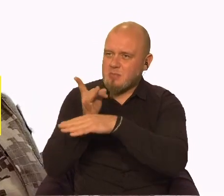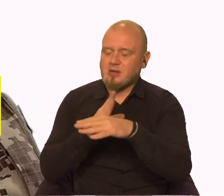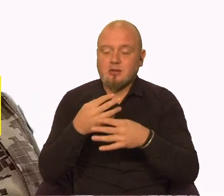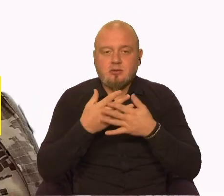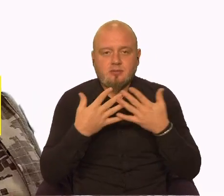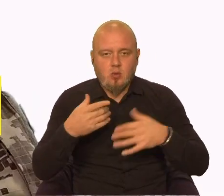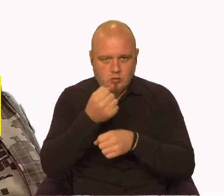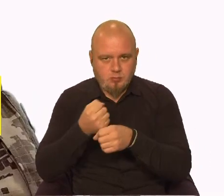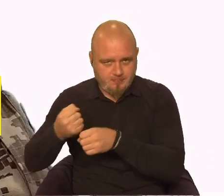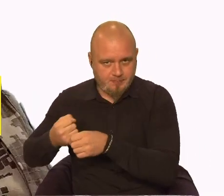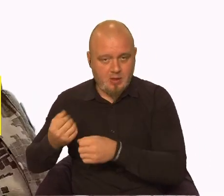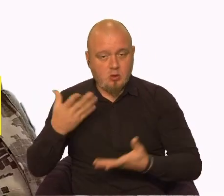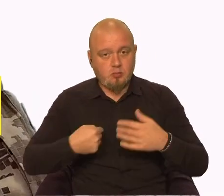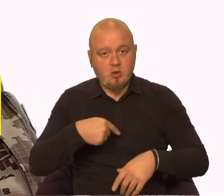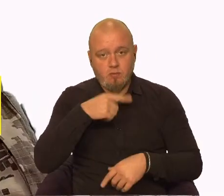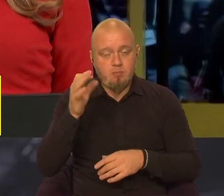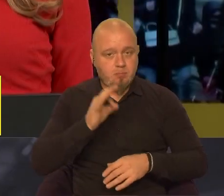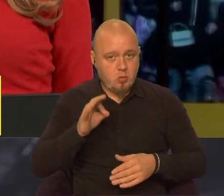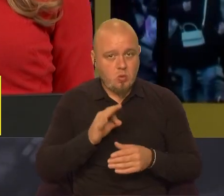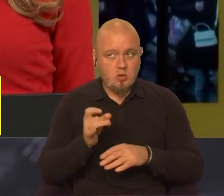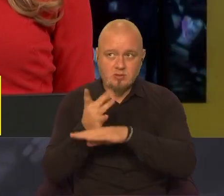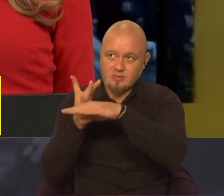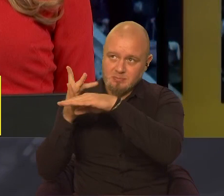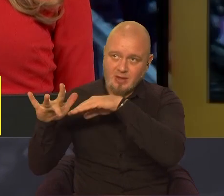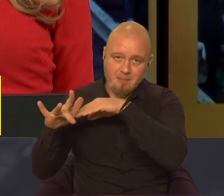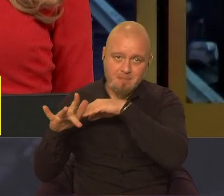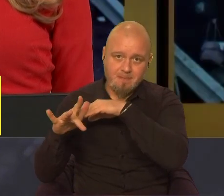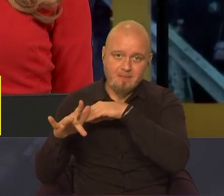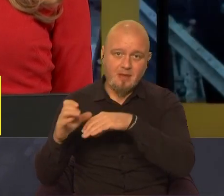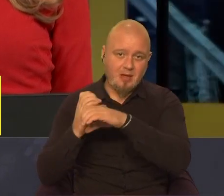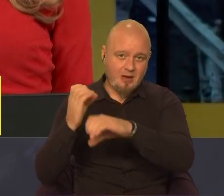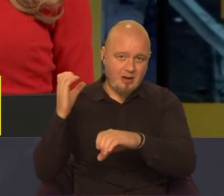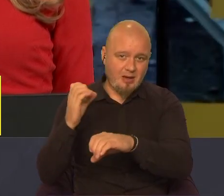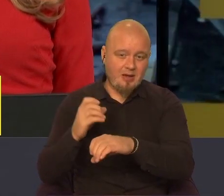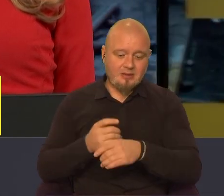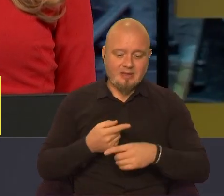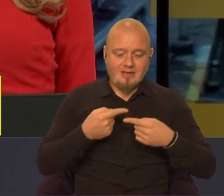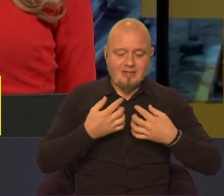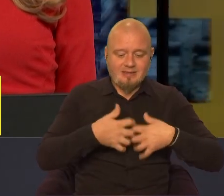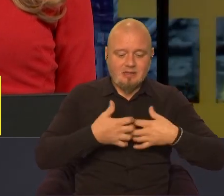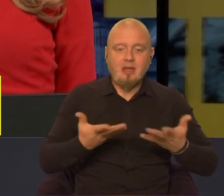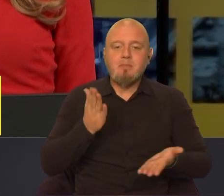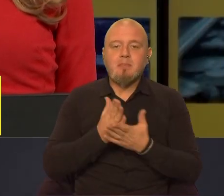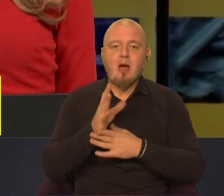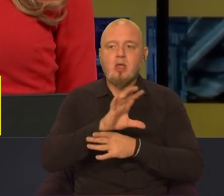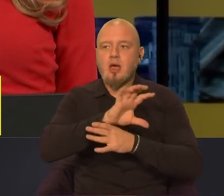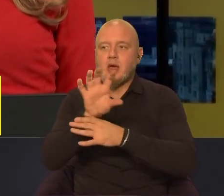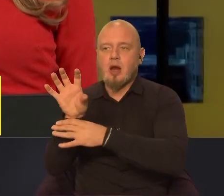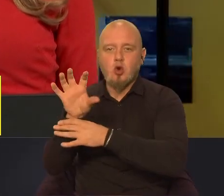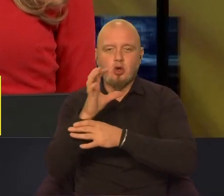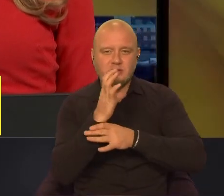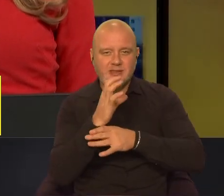озброєння. Так, якщо ми говоримо про збиття ракет саме засобами, які мають радіолокаційні